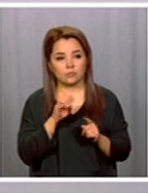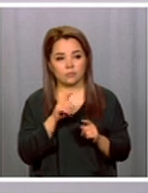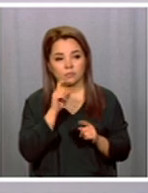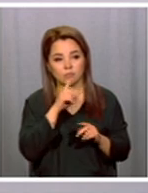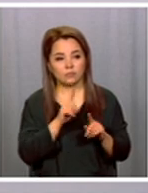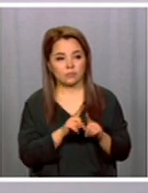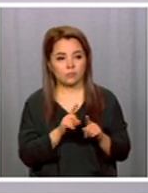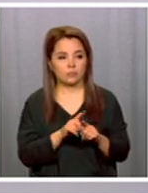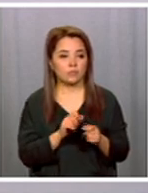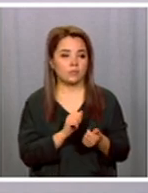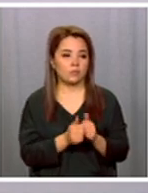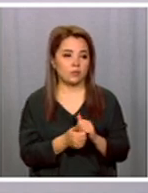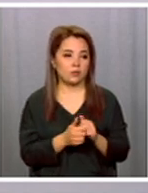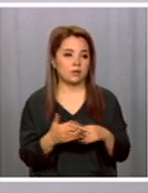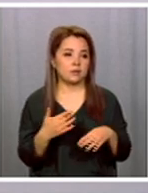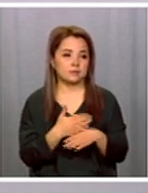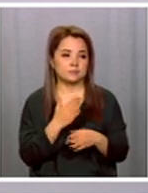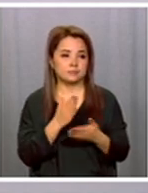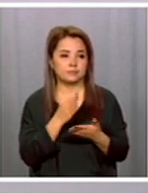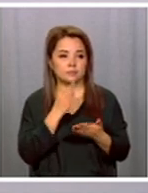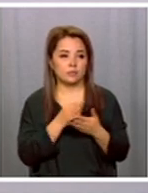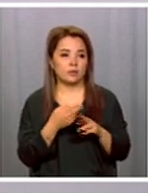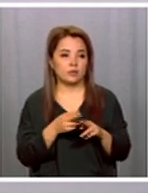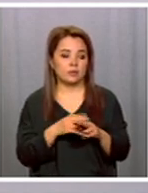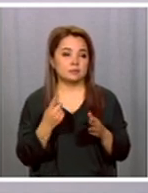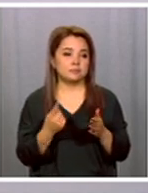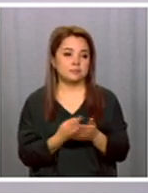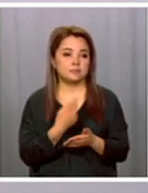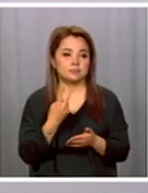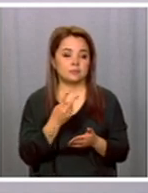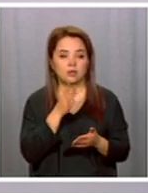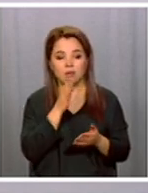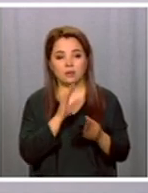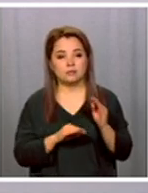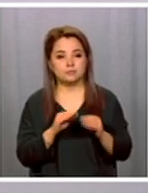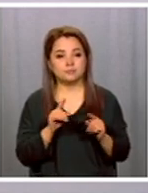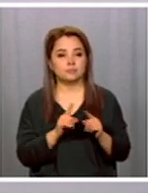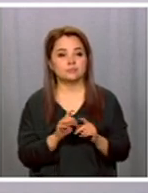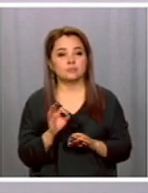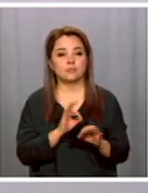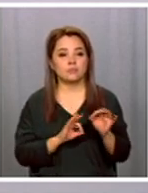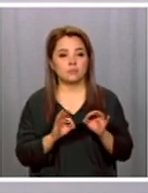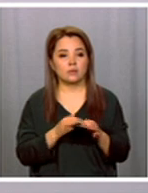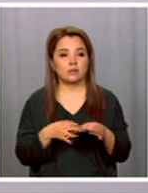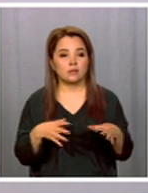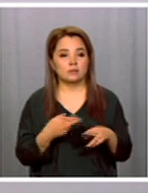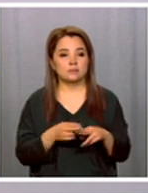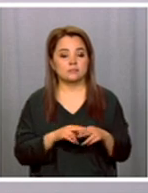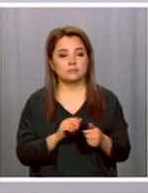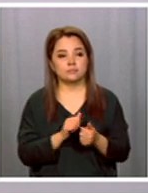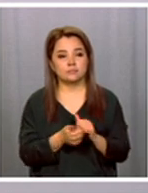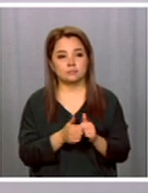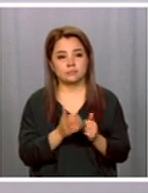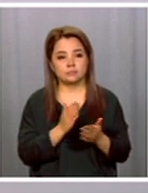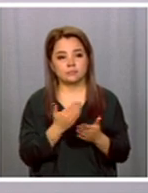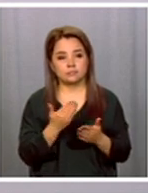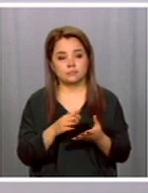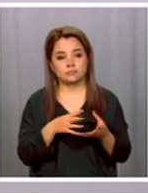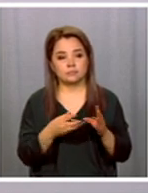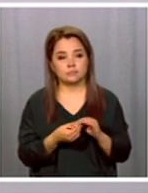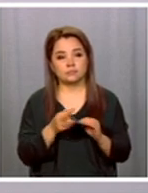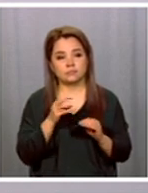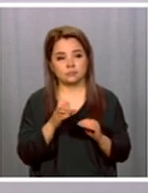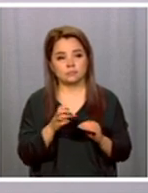де алмасу реакциялар болады. Яғни алғашқы екі элемент атомдары бір-бірімен орындарын алмасады. Нәтижесінде мыс